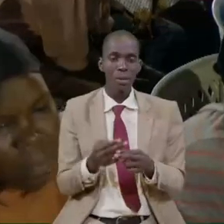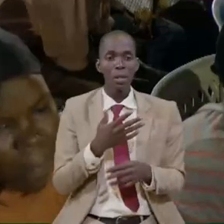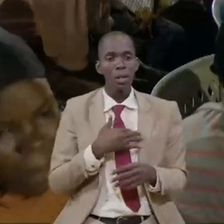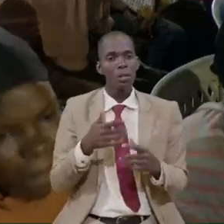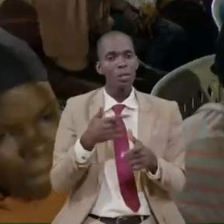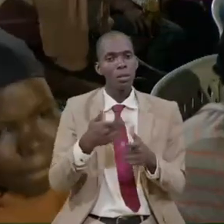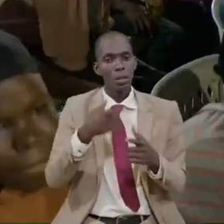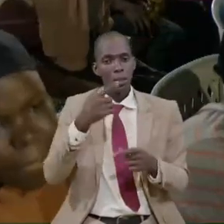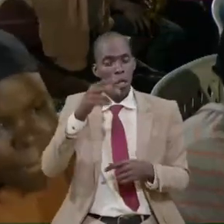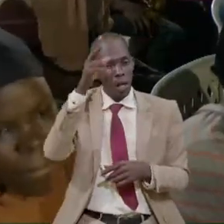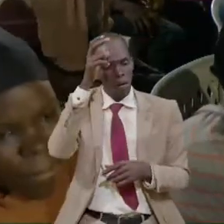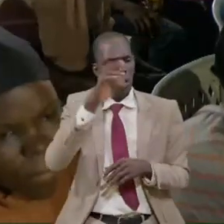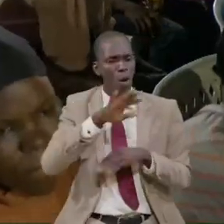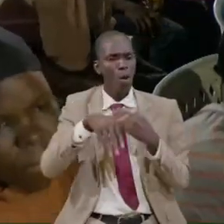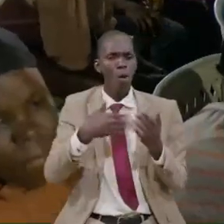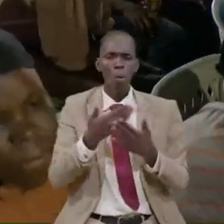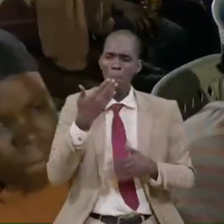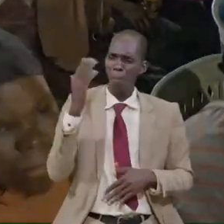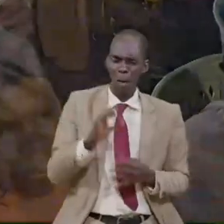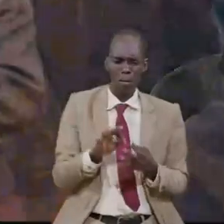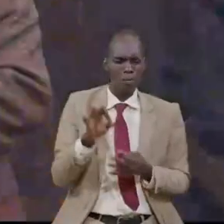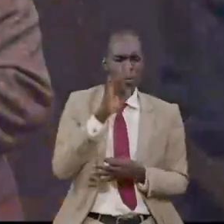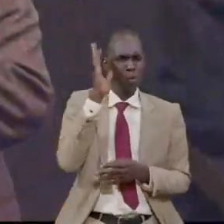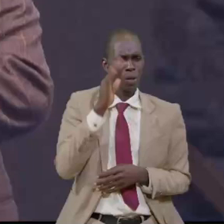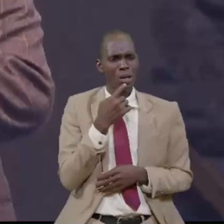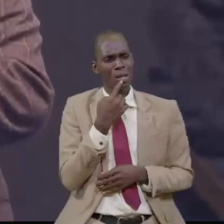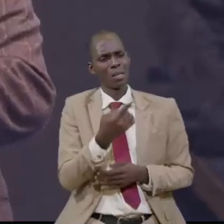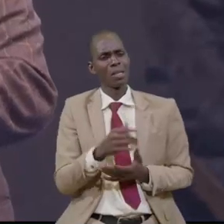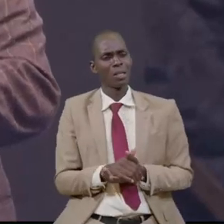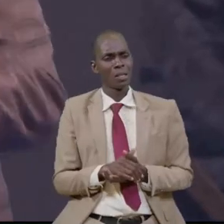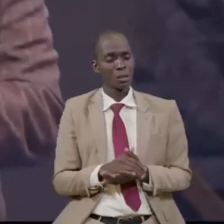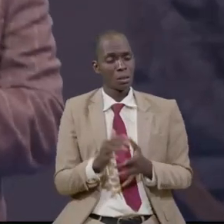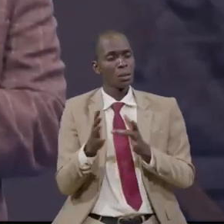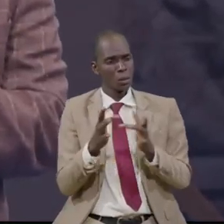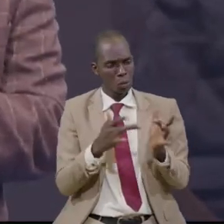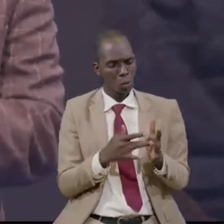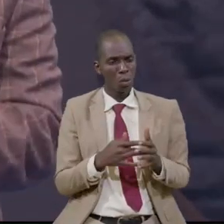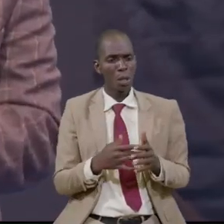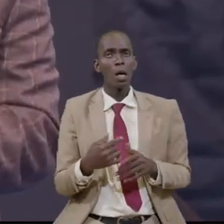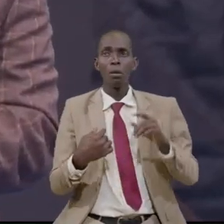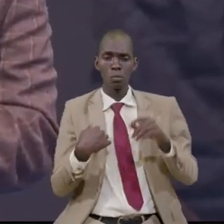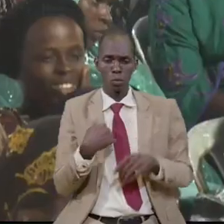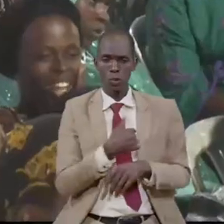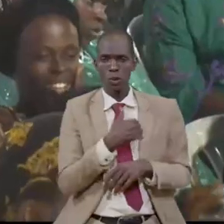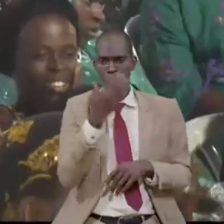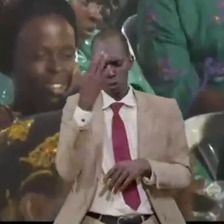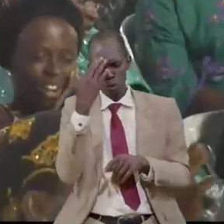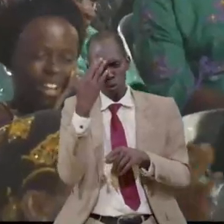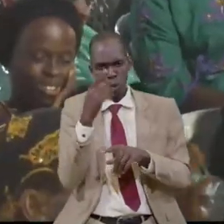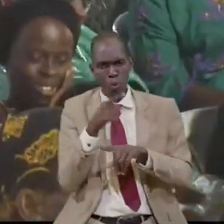diable, avec tous les démons, diront, je connais Jésus. Quel est votre